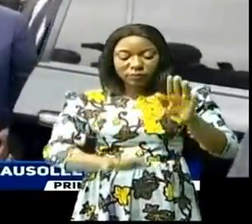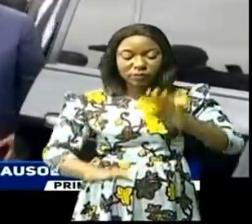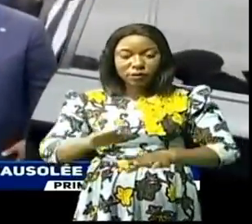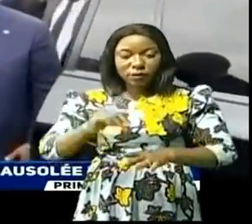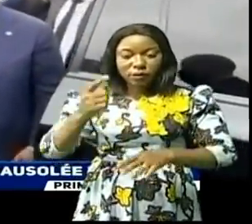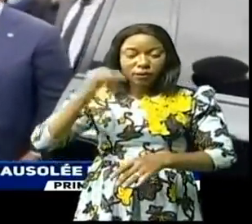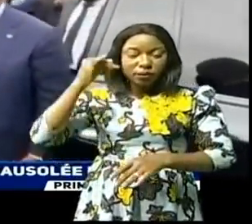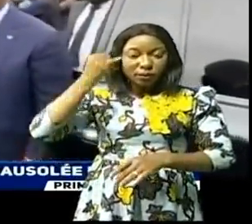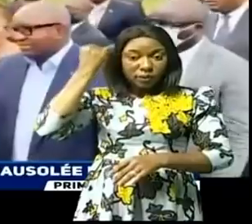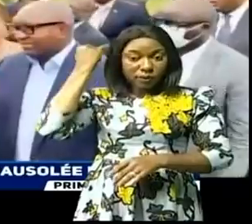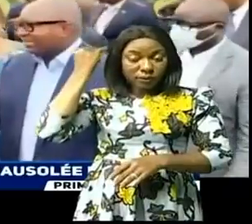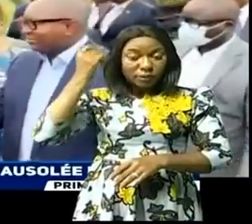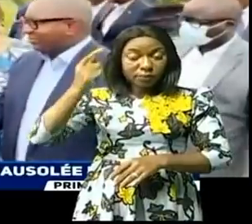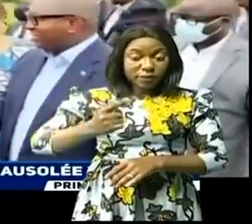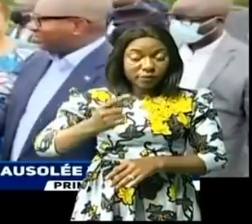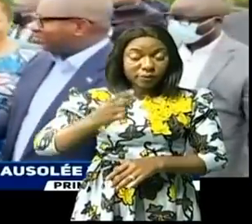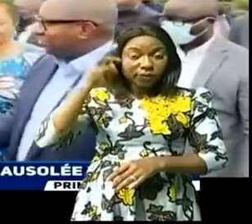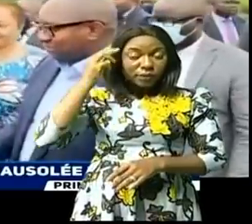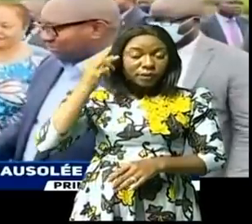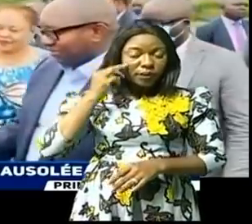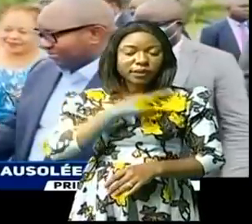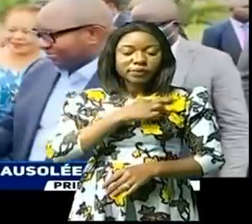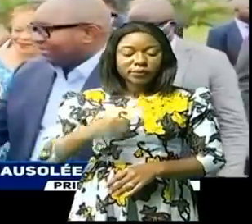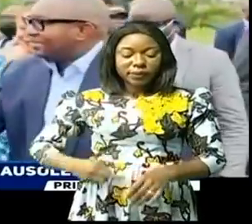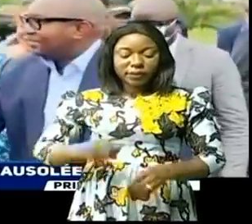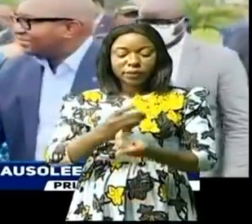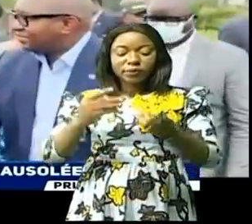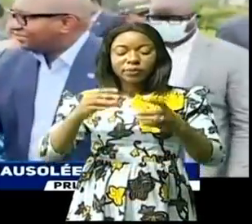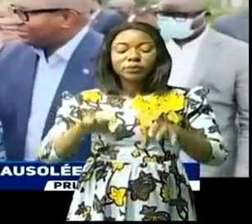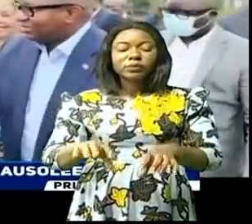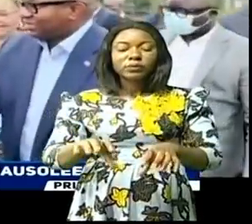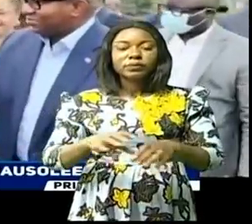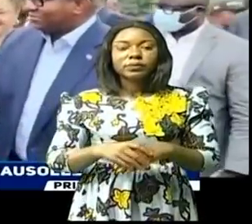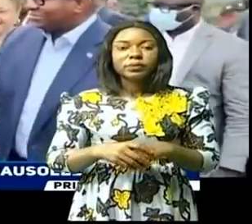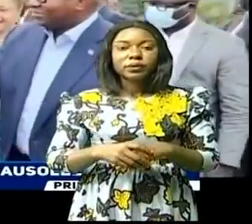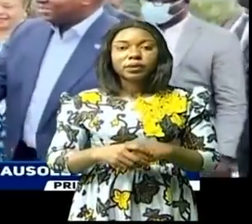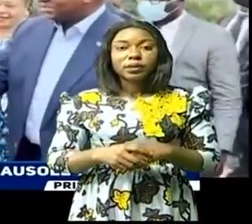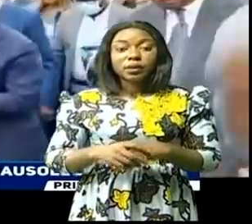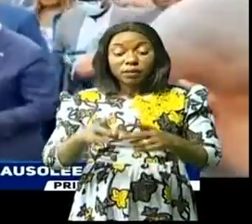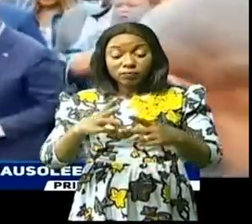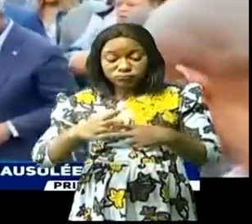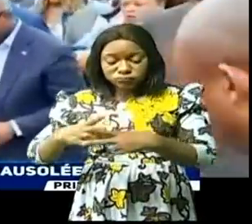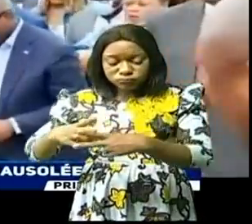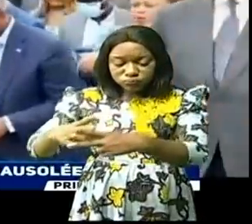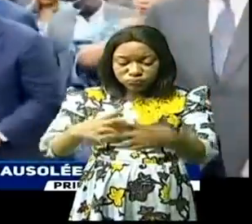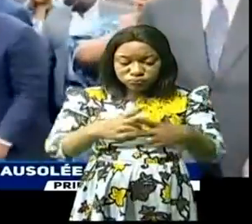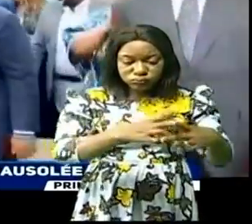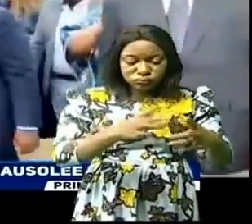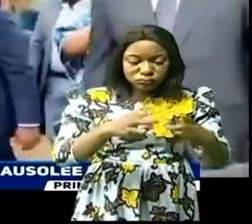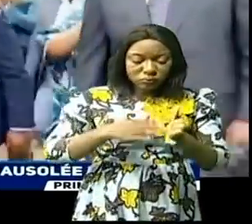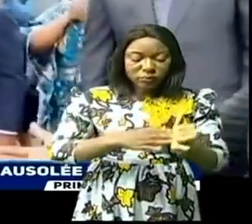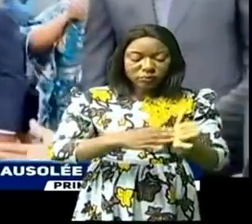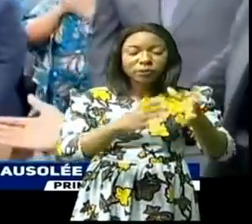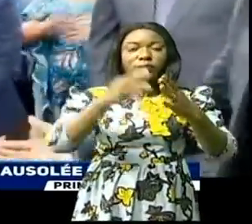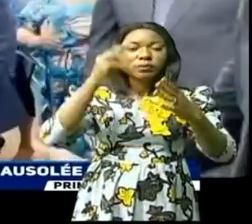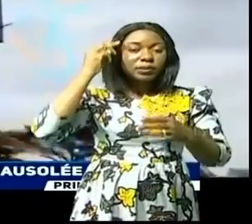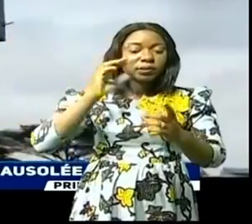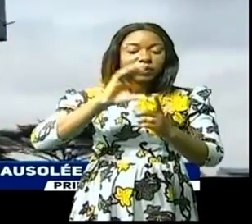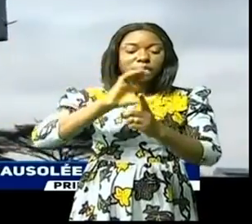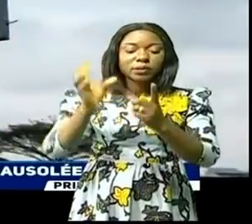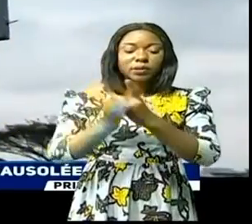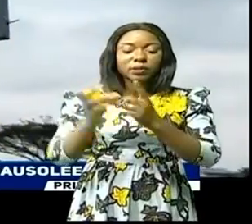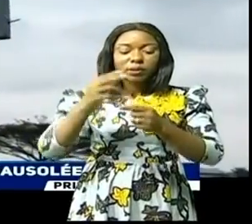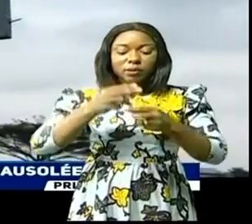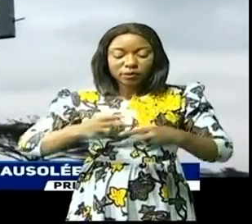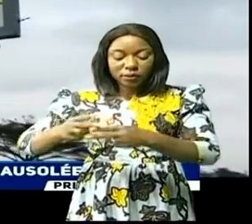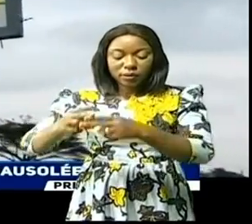reliques du tout premier Premier ministre de la République démocratique du Congo. Un tour du chantier en compagnie des ministres de la Culture, du